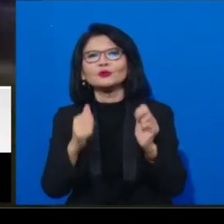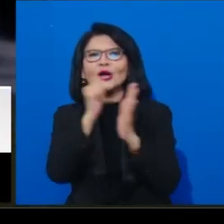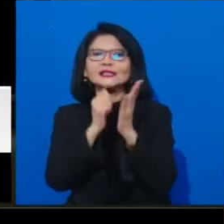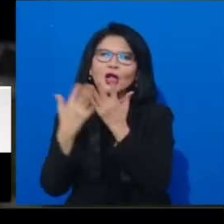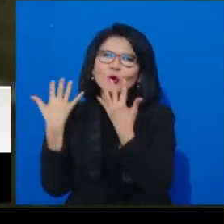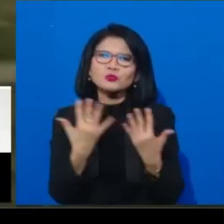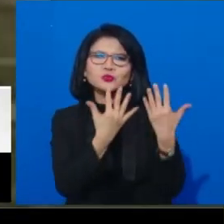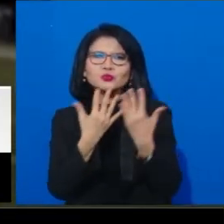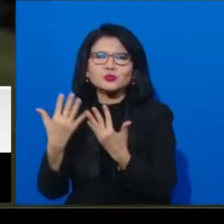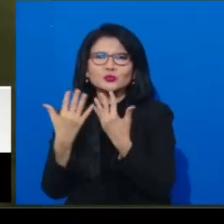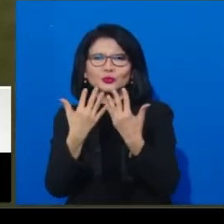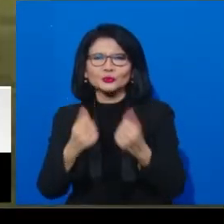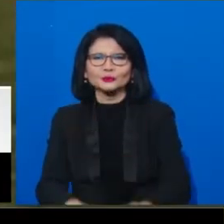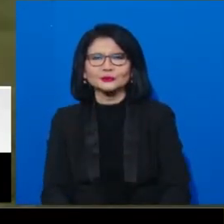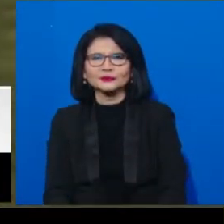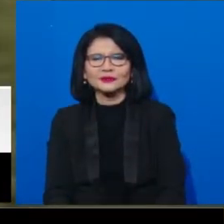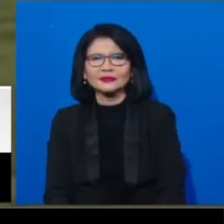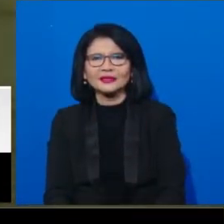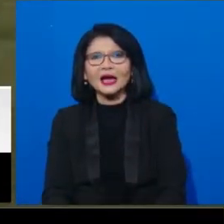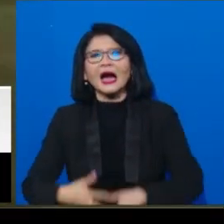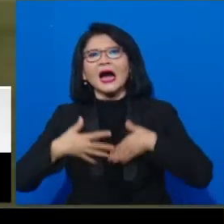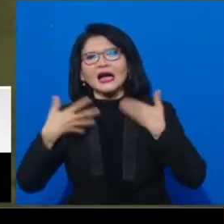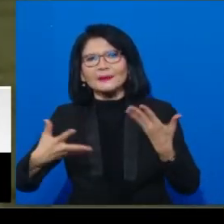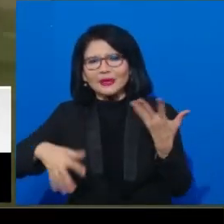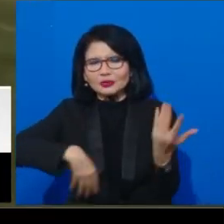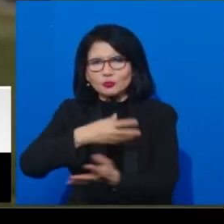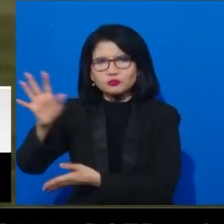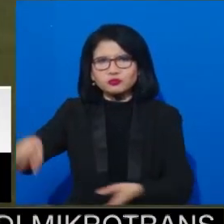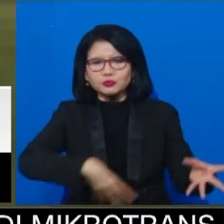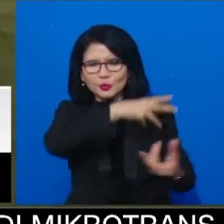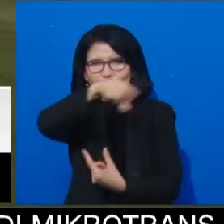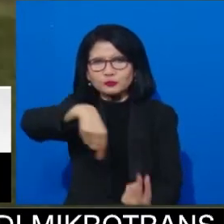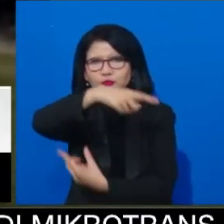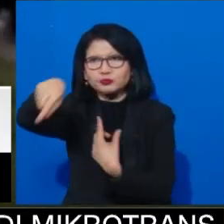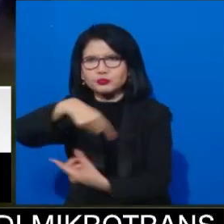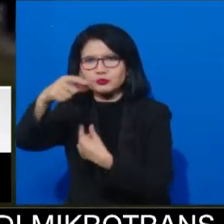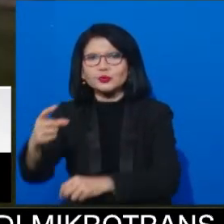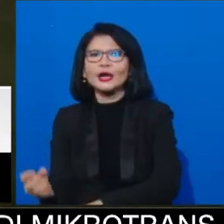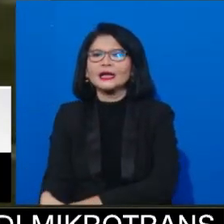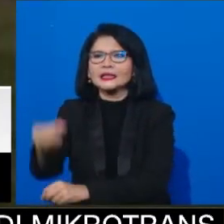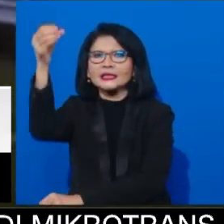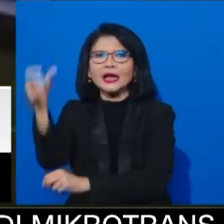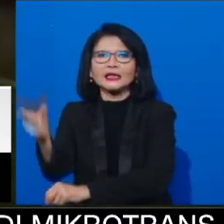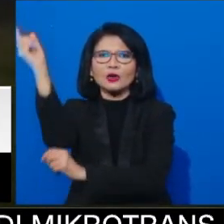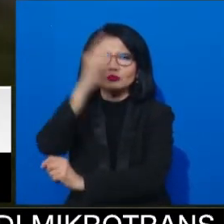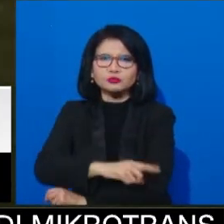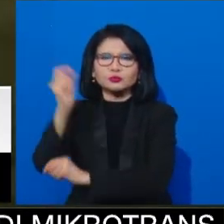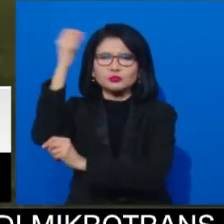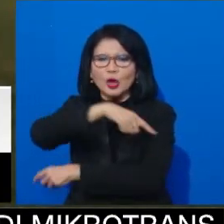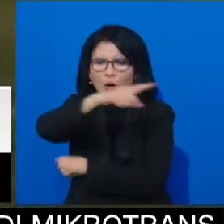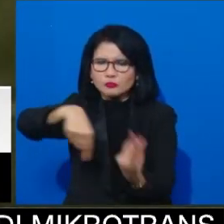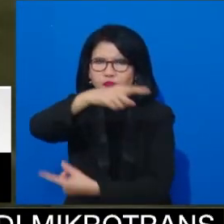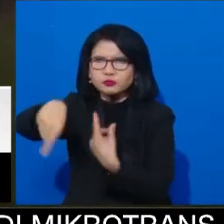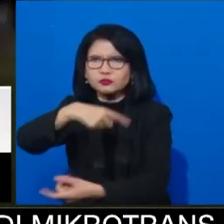tahun sebuah koperasi pada Kamis. Akibat puting beliung, sejumlah tiang penyangga roboh seketika. Pusaran angin juga